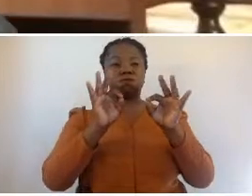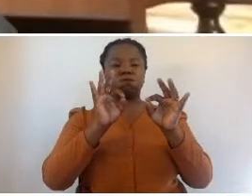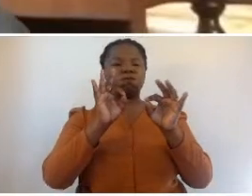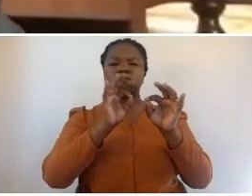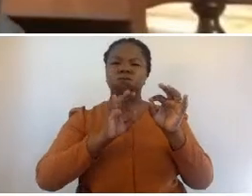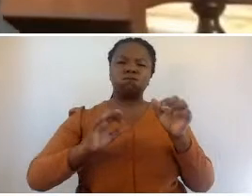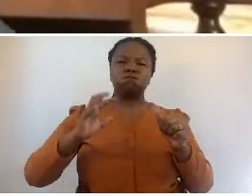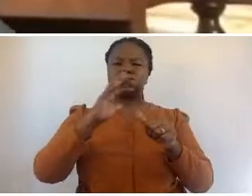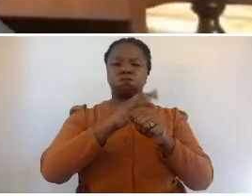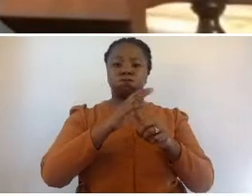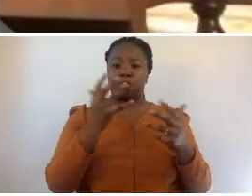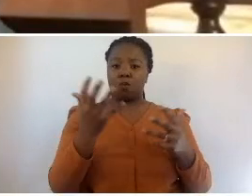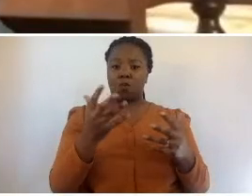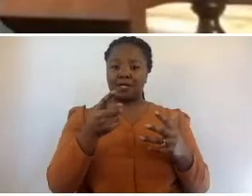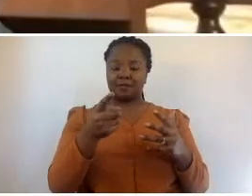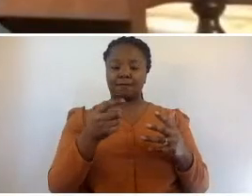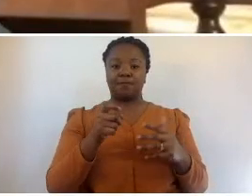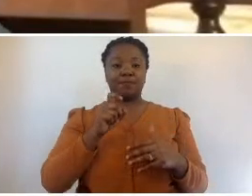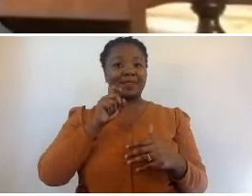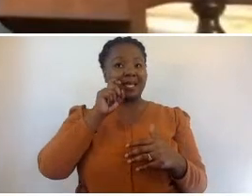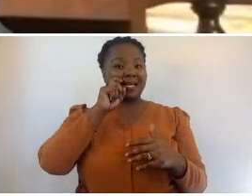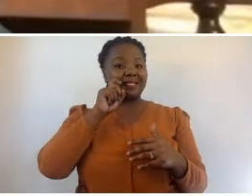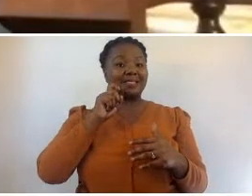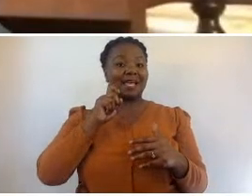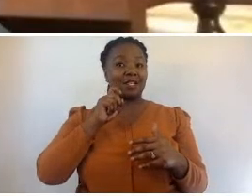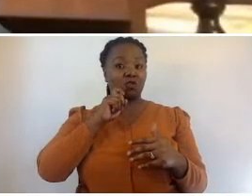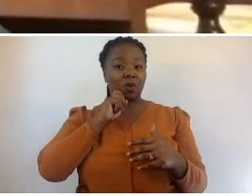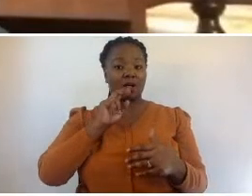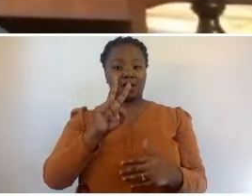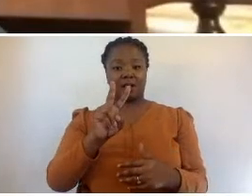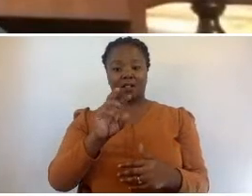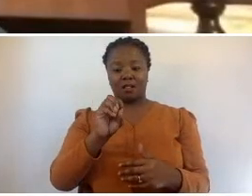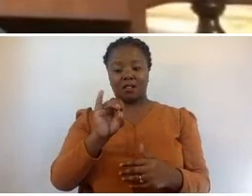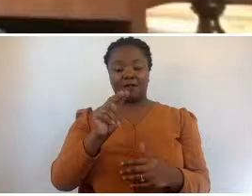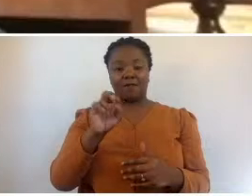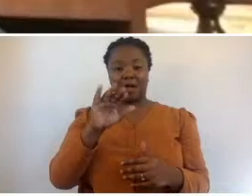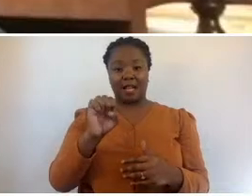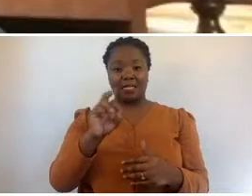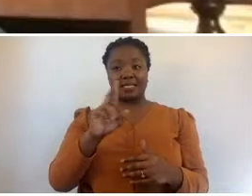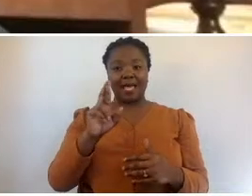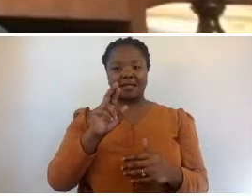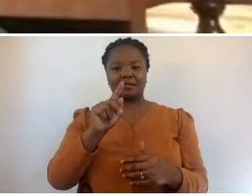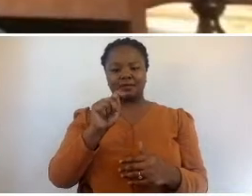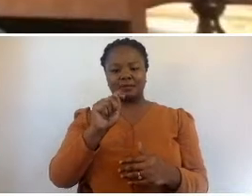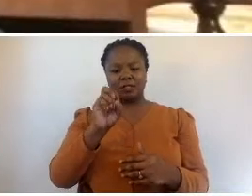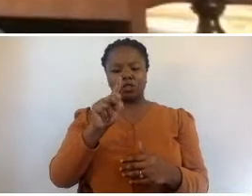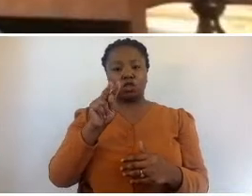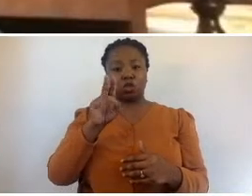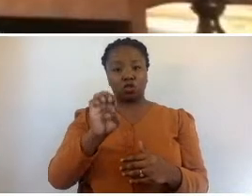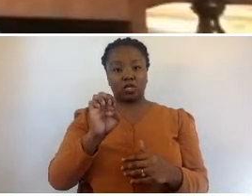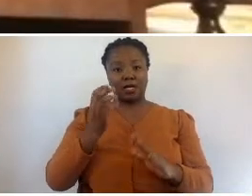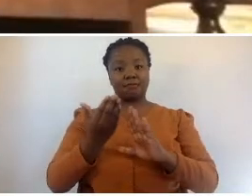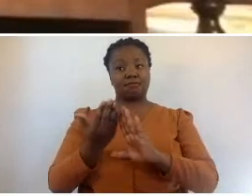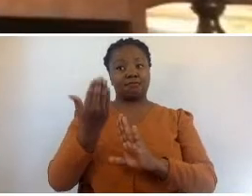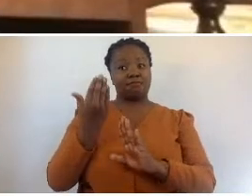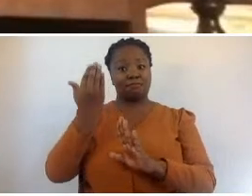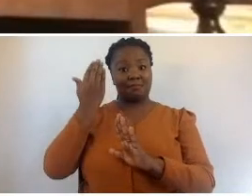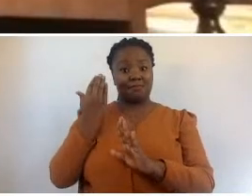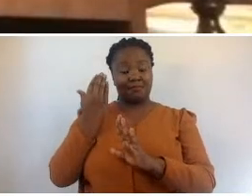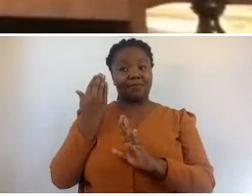violence sexuelle et sexiste, notamment à cause d'aspects culturels. Le Syndicat national des enseignants